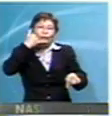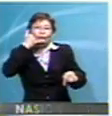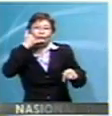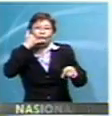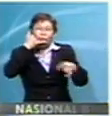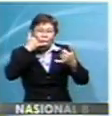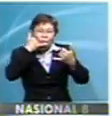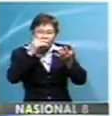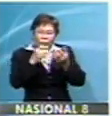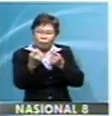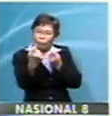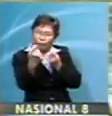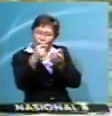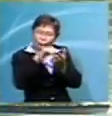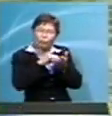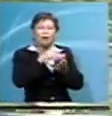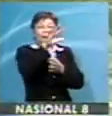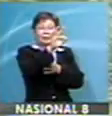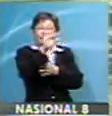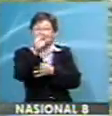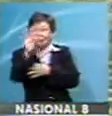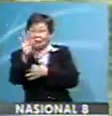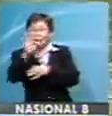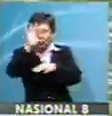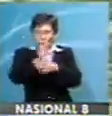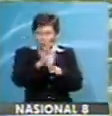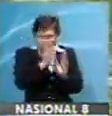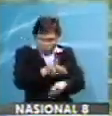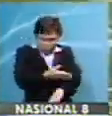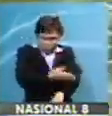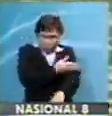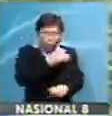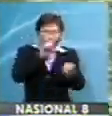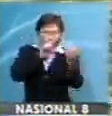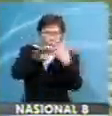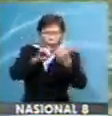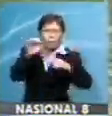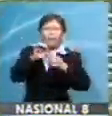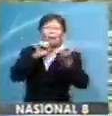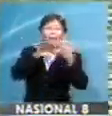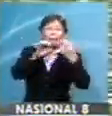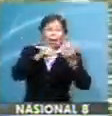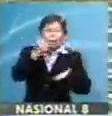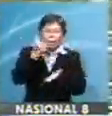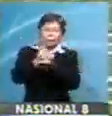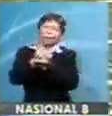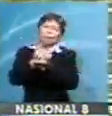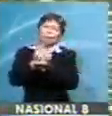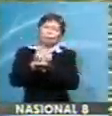mereka fungsi Mer 999 harus diperkemas bagi mempercepatkan tindak balas bantuan bencana